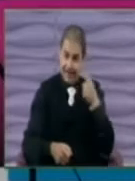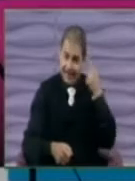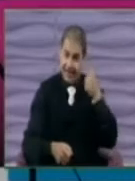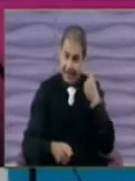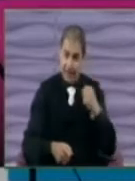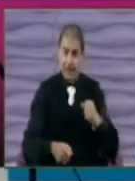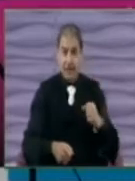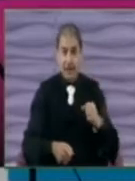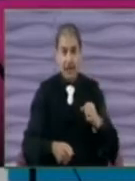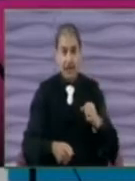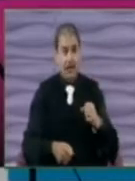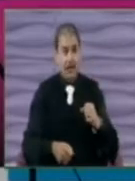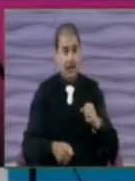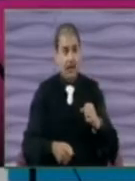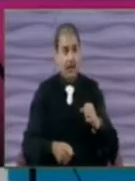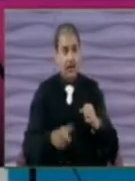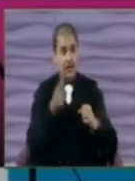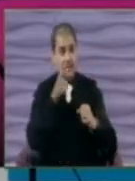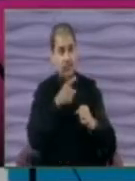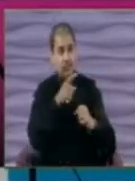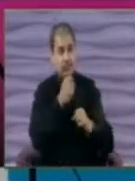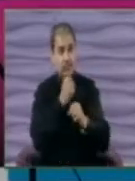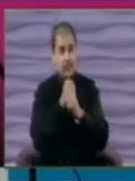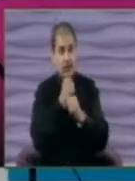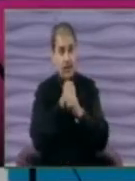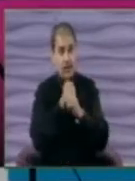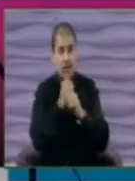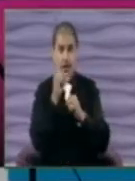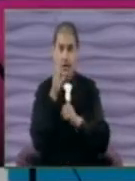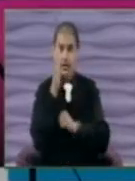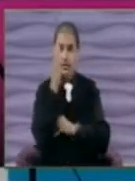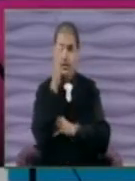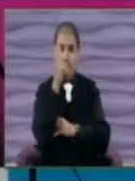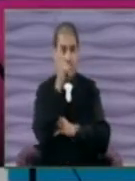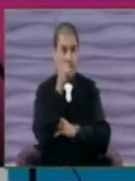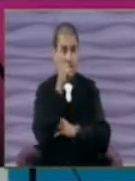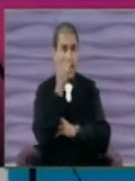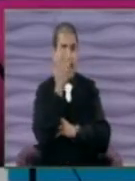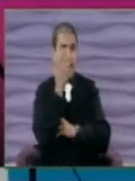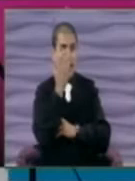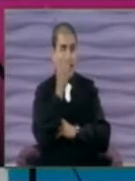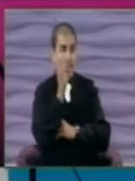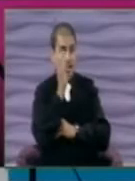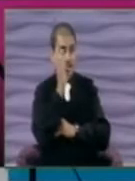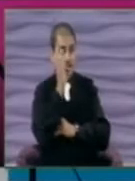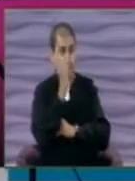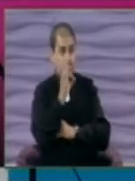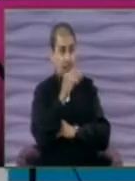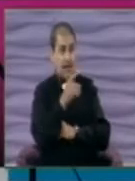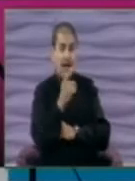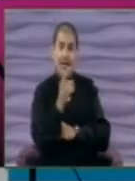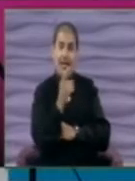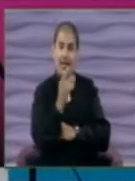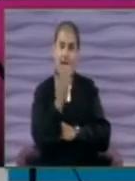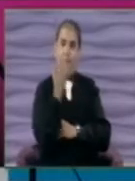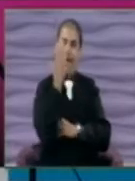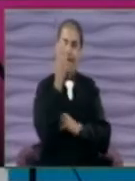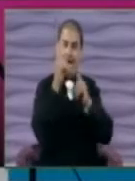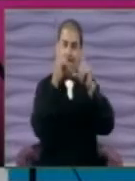للصوره اذا بعرضوها هلا فعلا الصوره يعني عن جد انها زي كانها عم تسحب اجرها من المرايه، لكن هي الحقيقه يعني هي عباره عن اكثر من